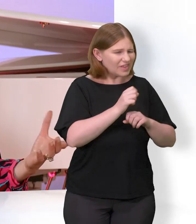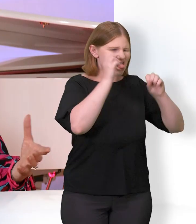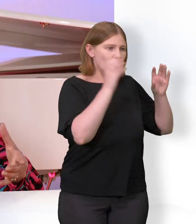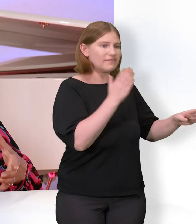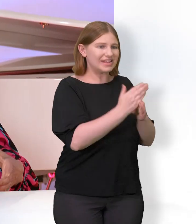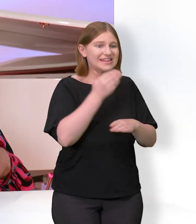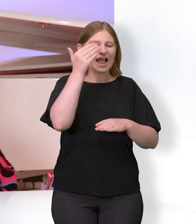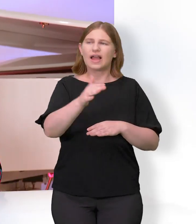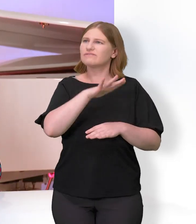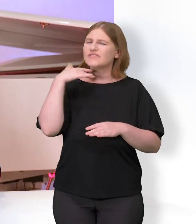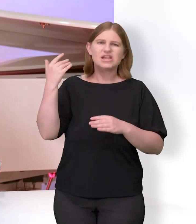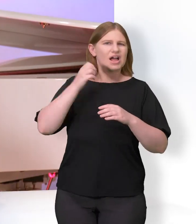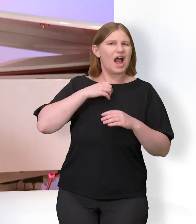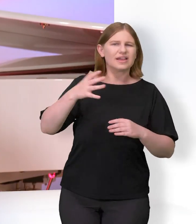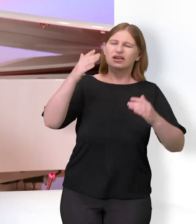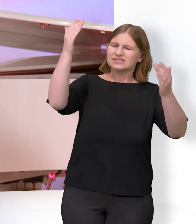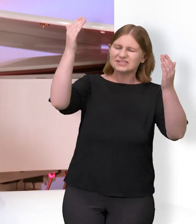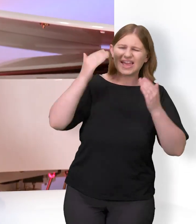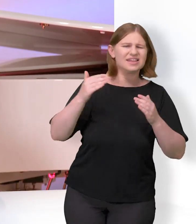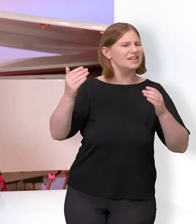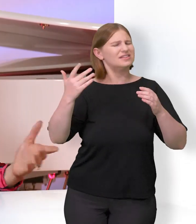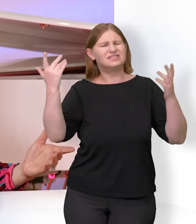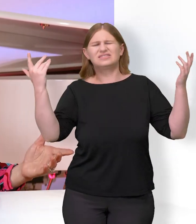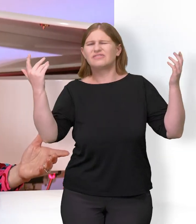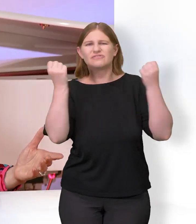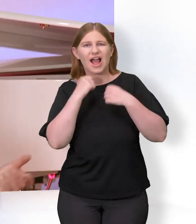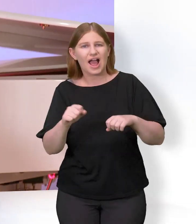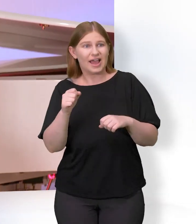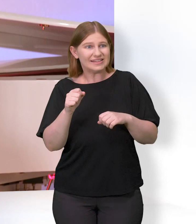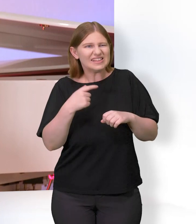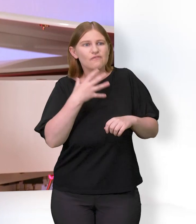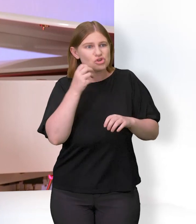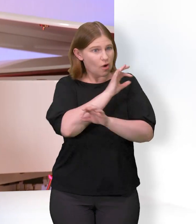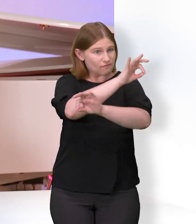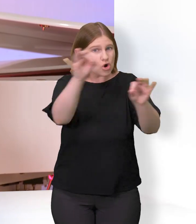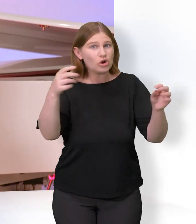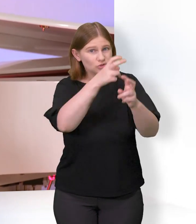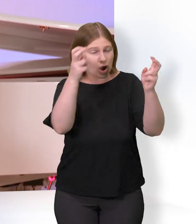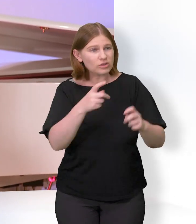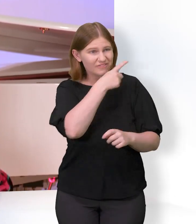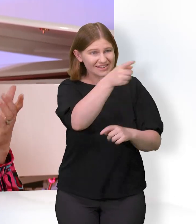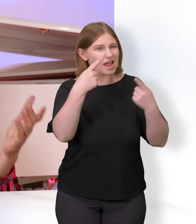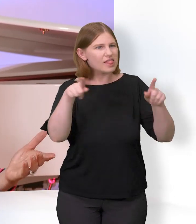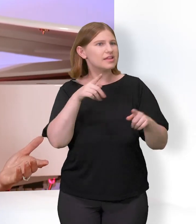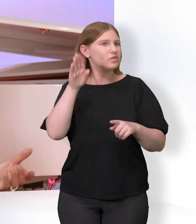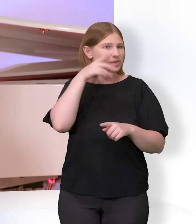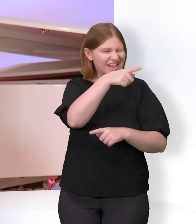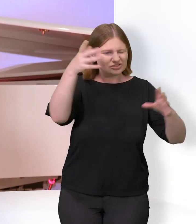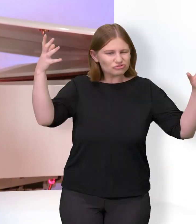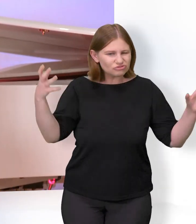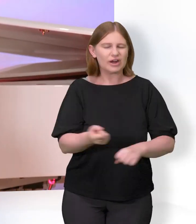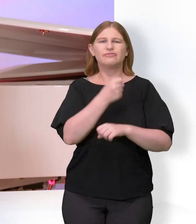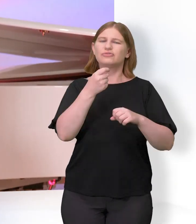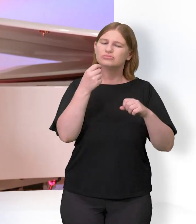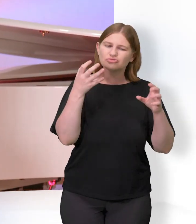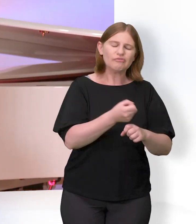die Freiheit. Und das wünsche ich dir auch zu Hause, wenn du dieses Lied hörst. Du schaffst das, loszulassen und zu vertrauen,